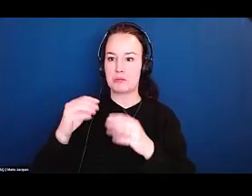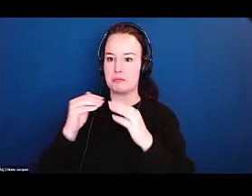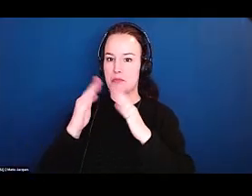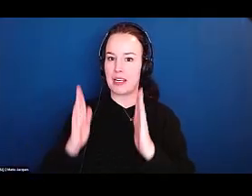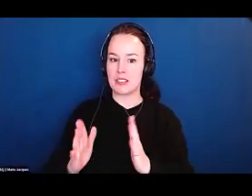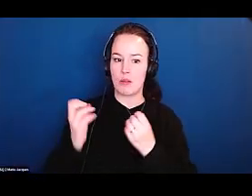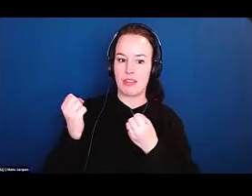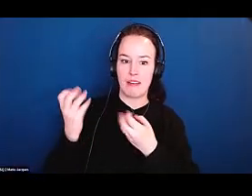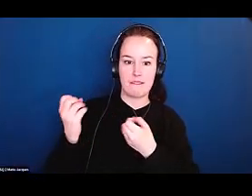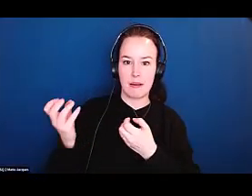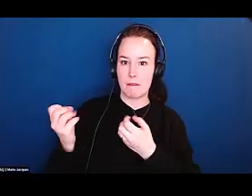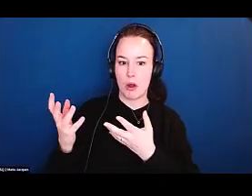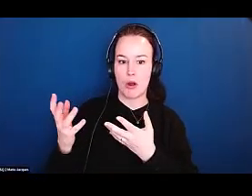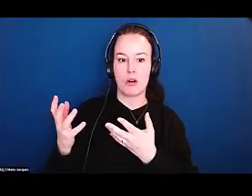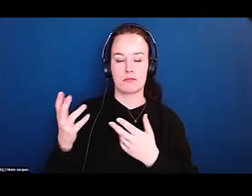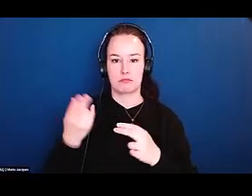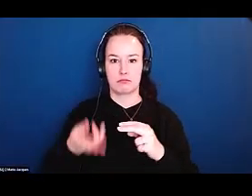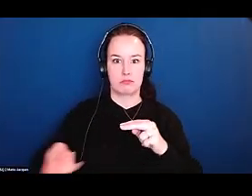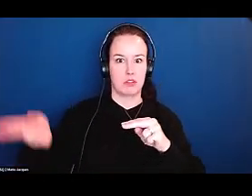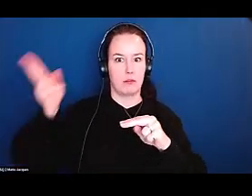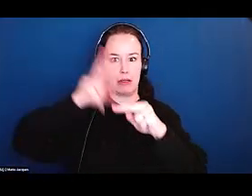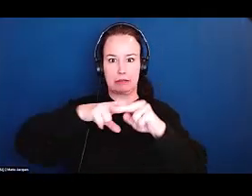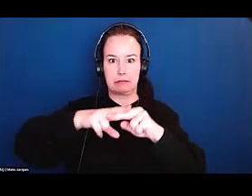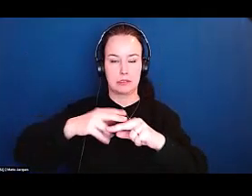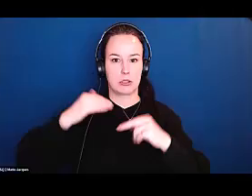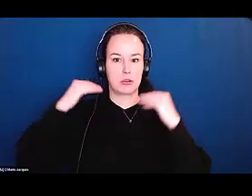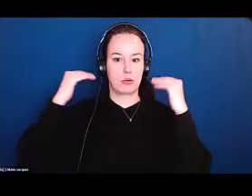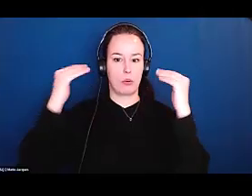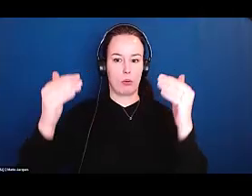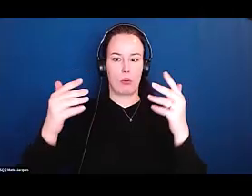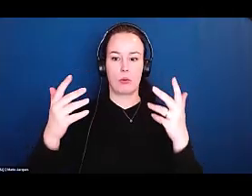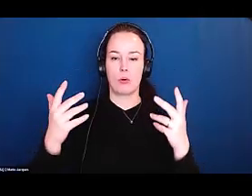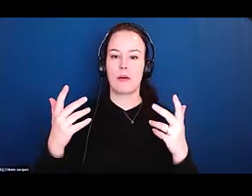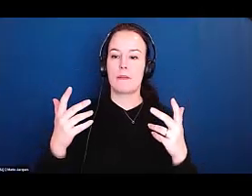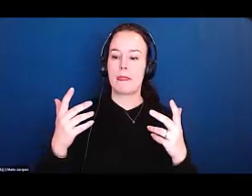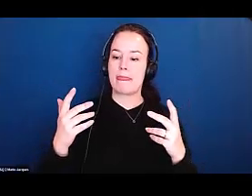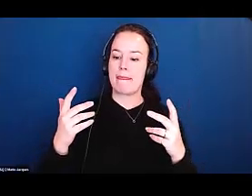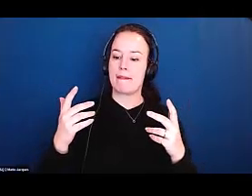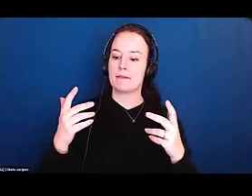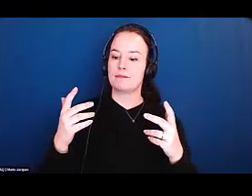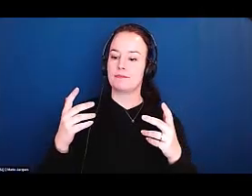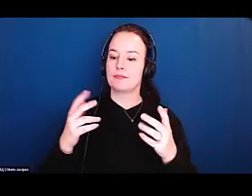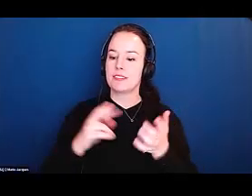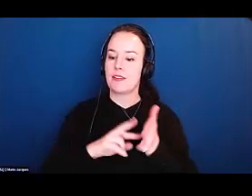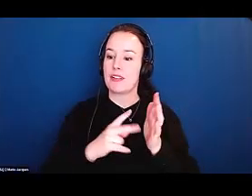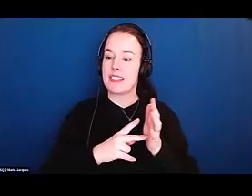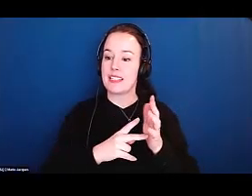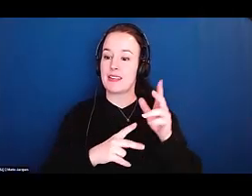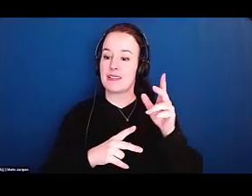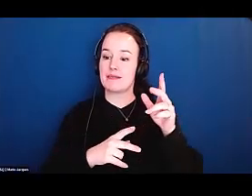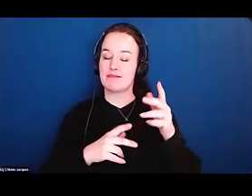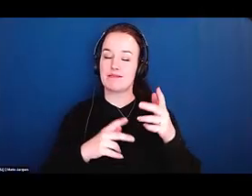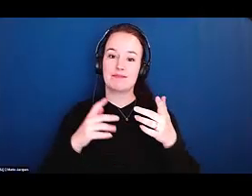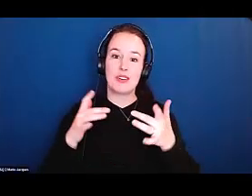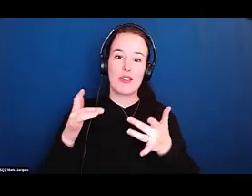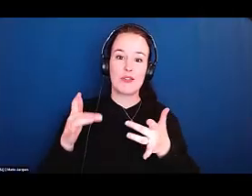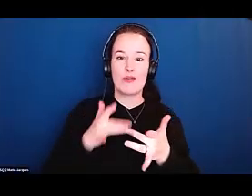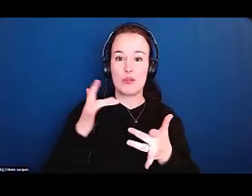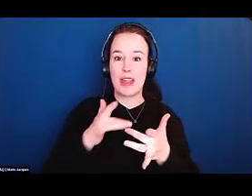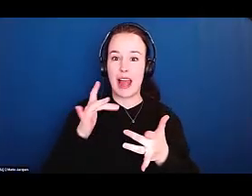de foyer et c'est une augmentation énorme. Et donc, la vulnérabilité